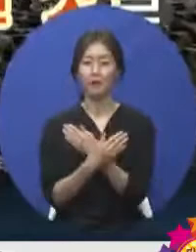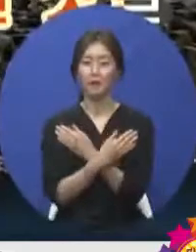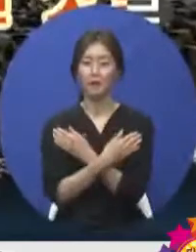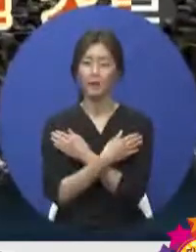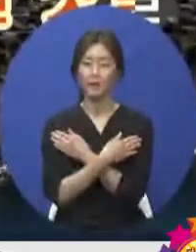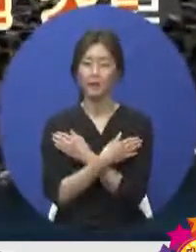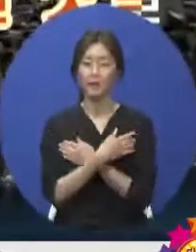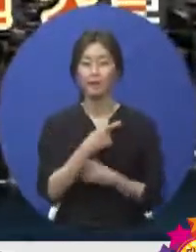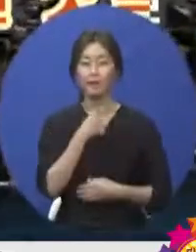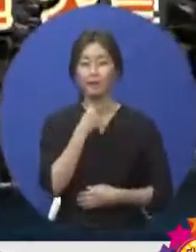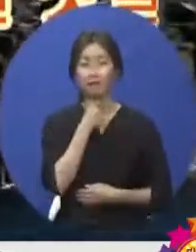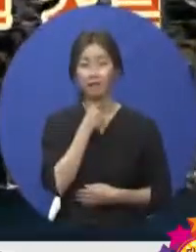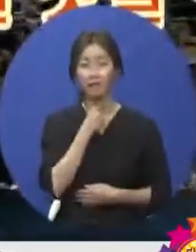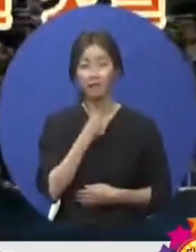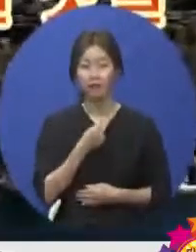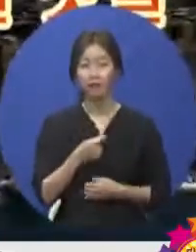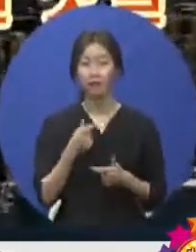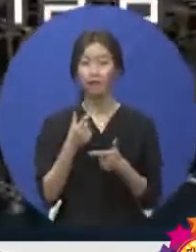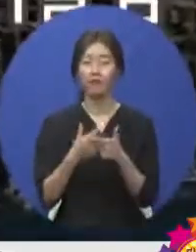안길까지